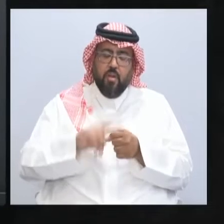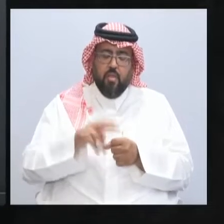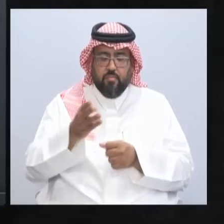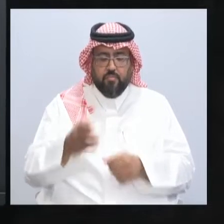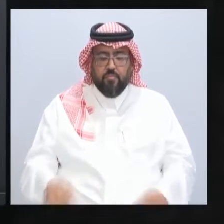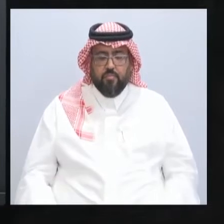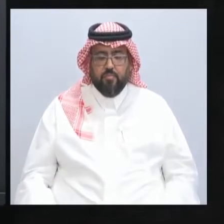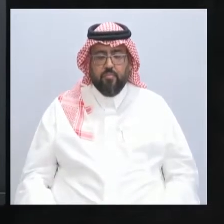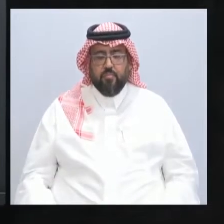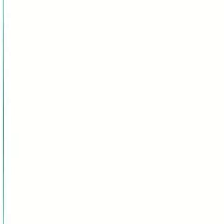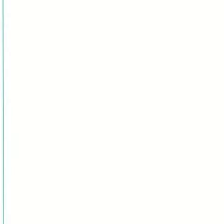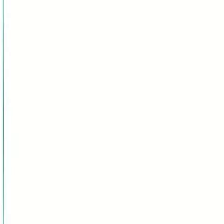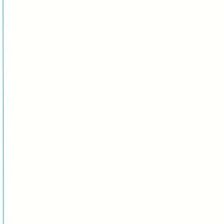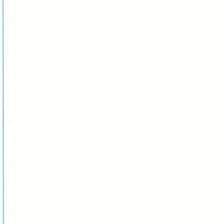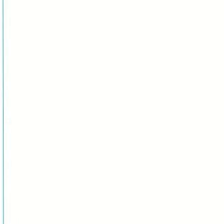لكم فيها